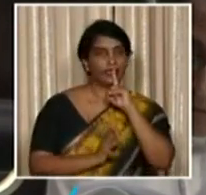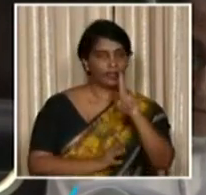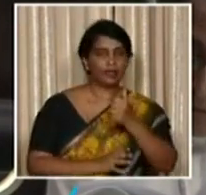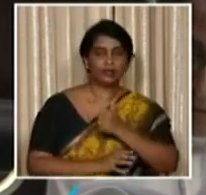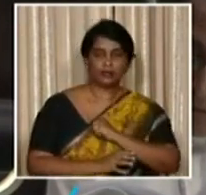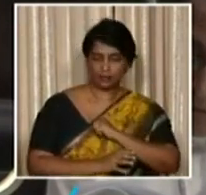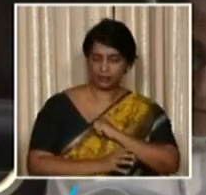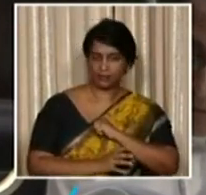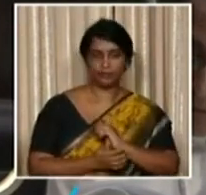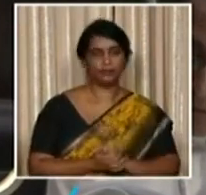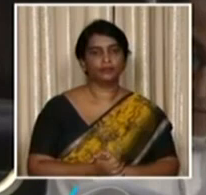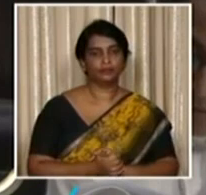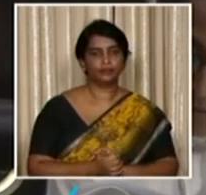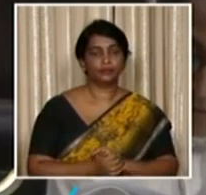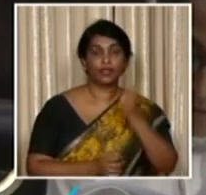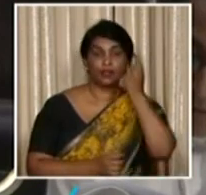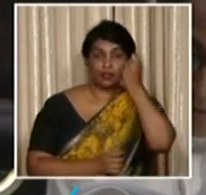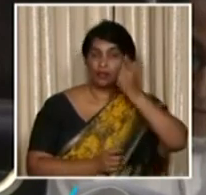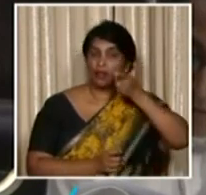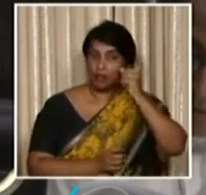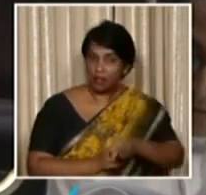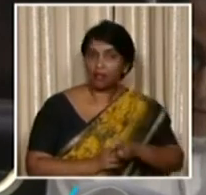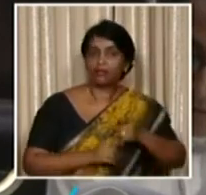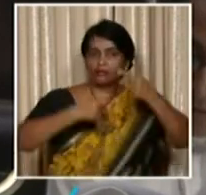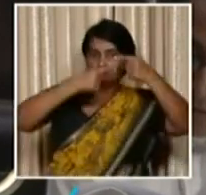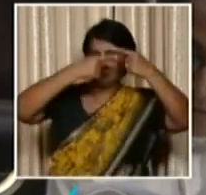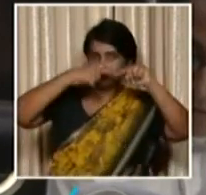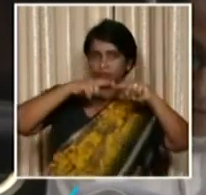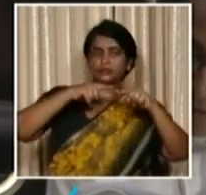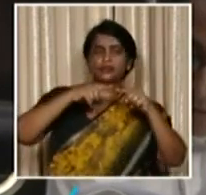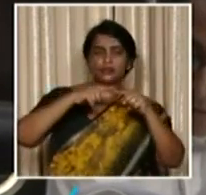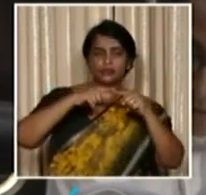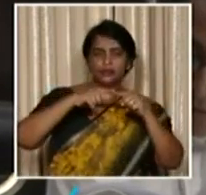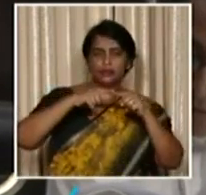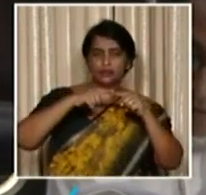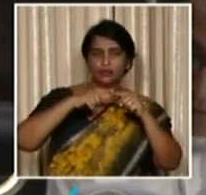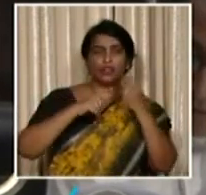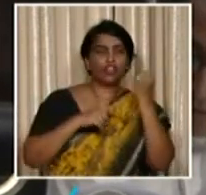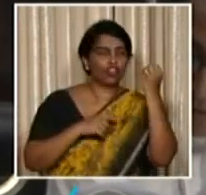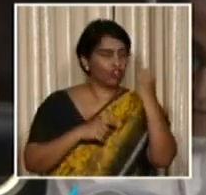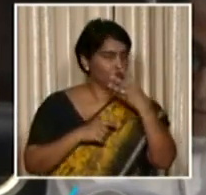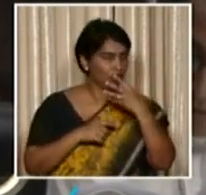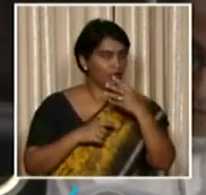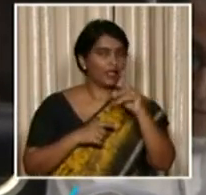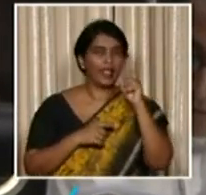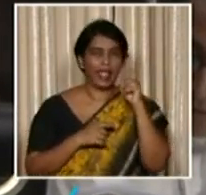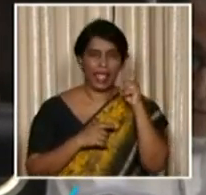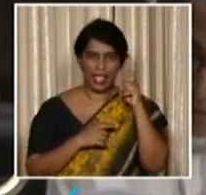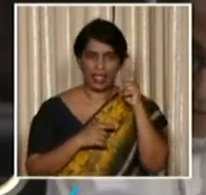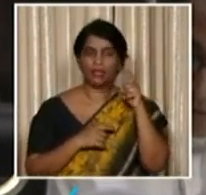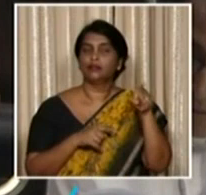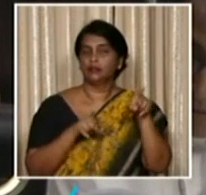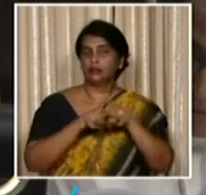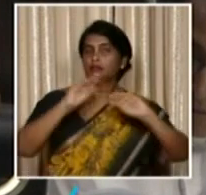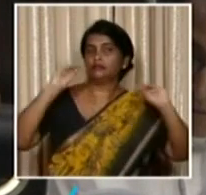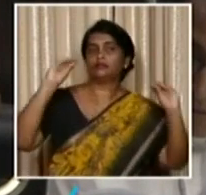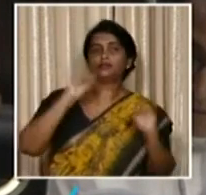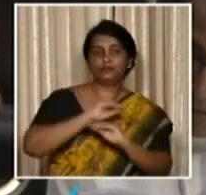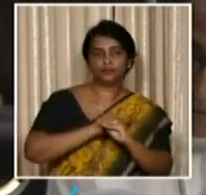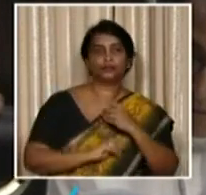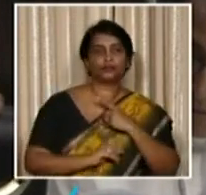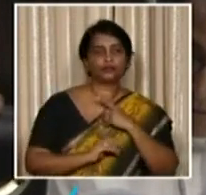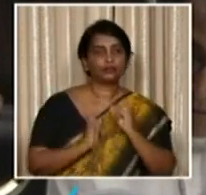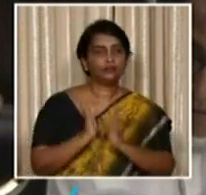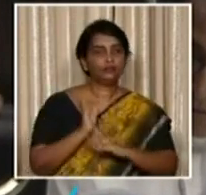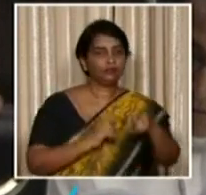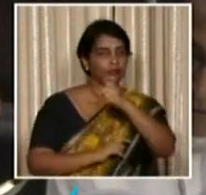කැමති. යෝජනා සම්මතයට 5.5 අංක ඈ ලෙස එකතු කළ බව කාර්ක